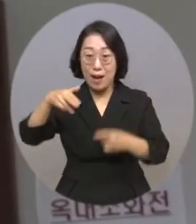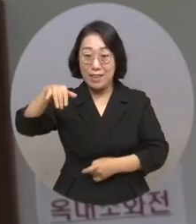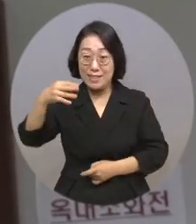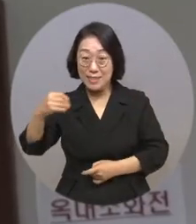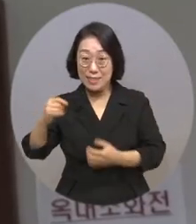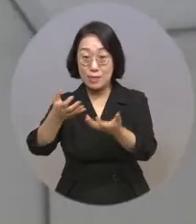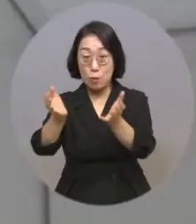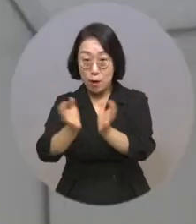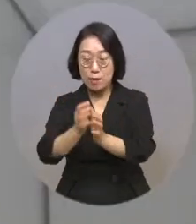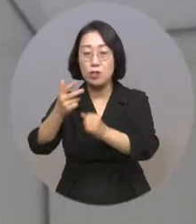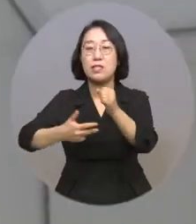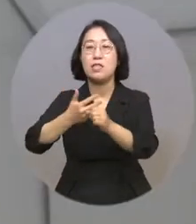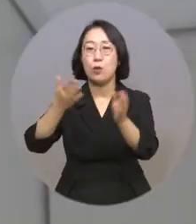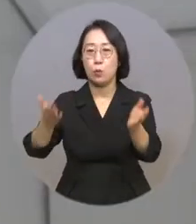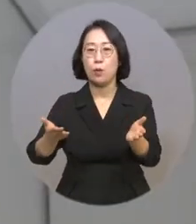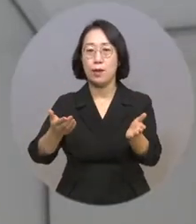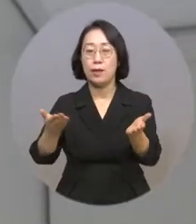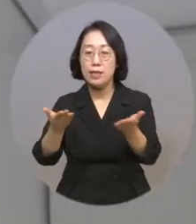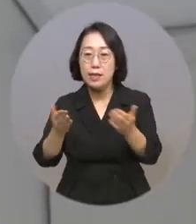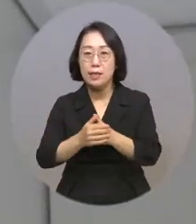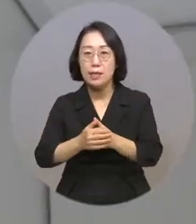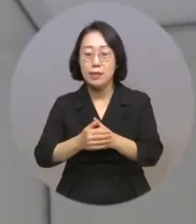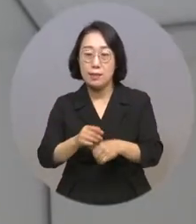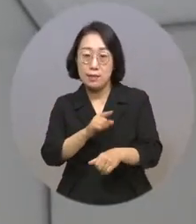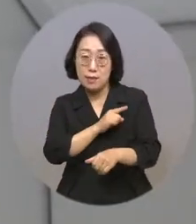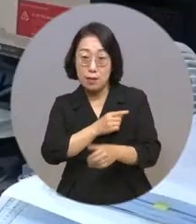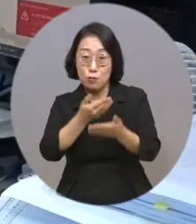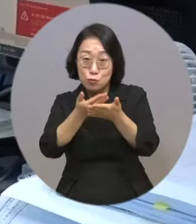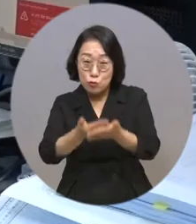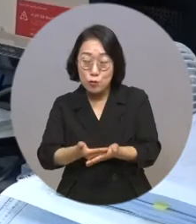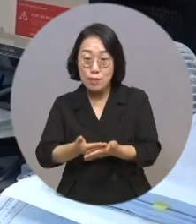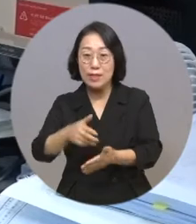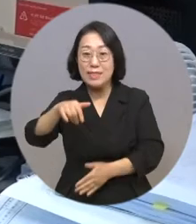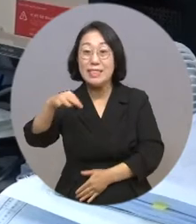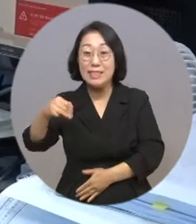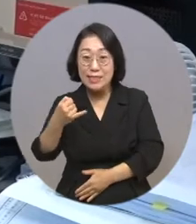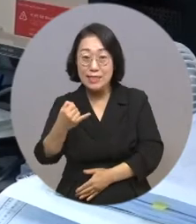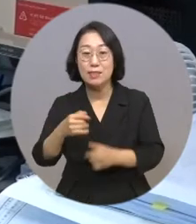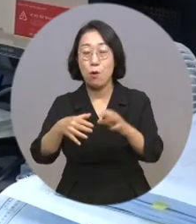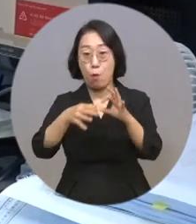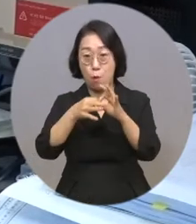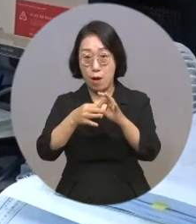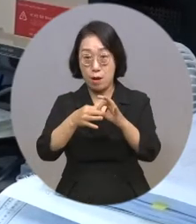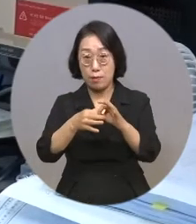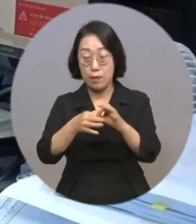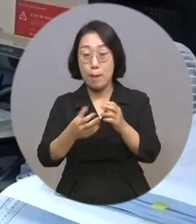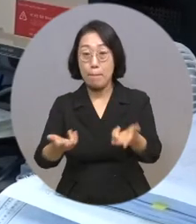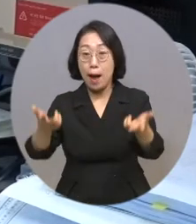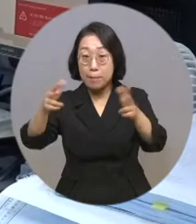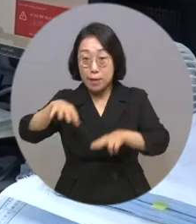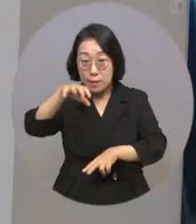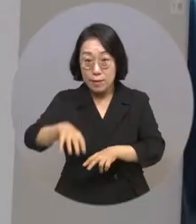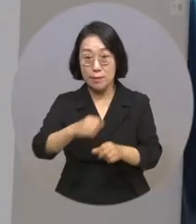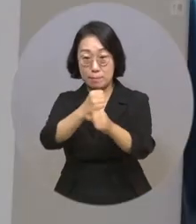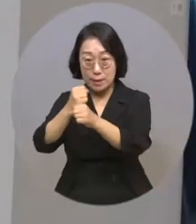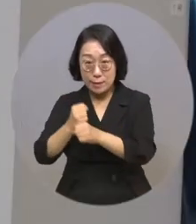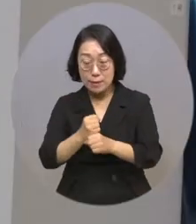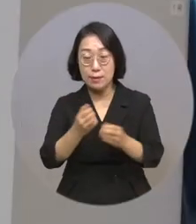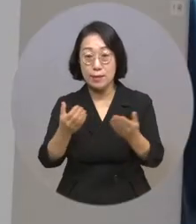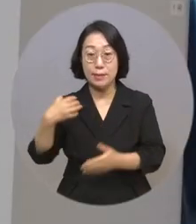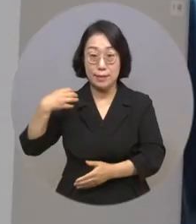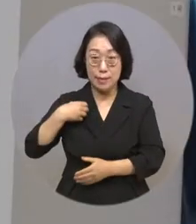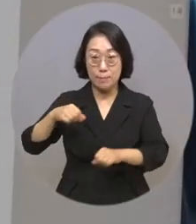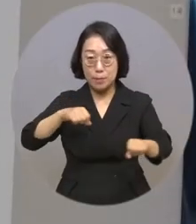7년간 근무하며 임실의 대표적 관광개발 사업인 임실 치즈팜랜드 조성 사업을 적극 추진해